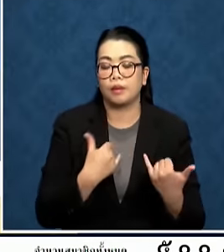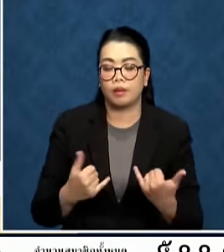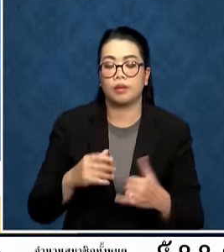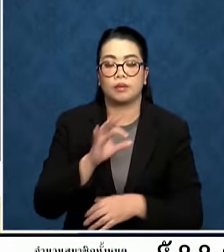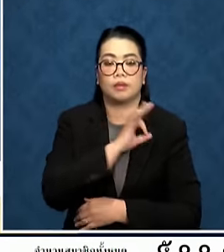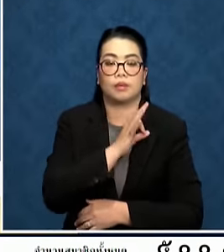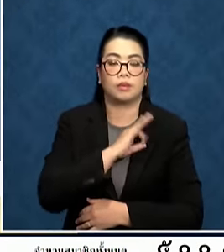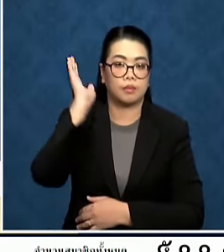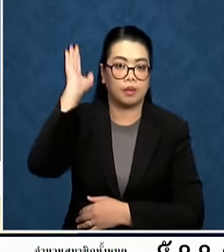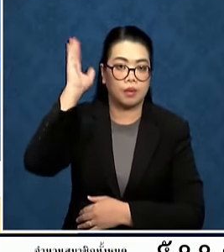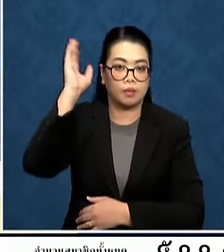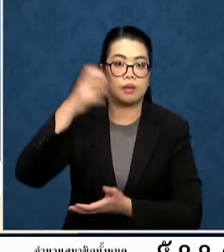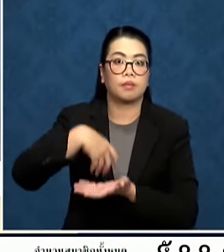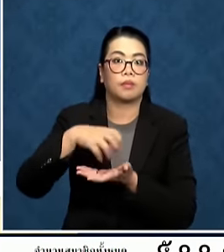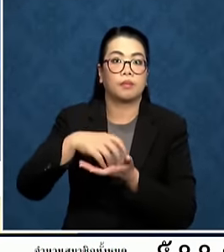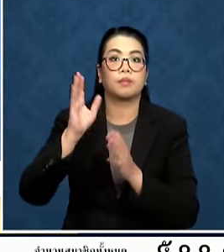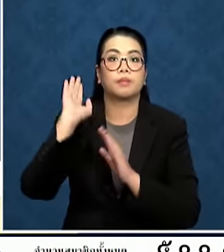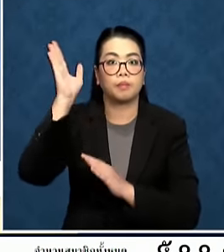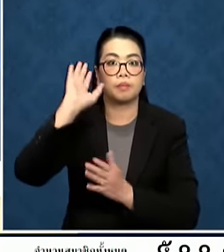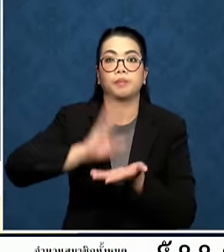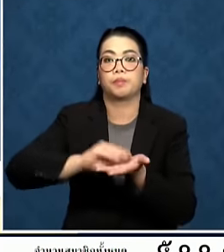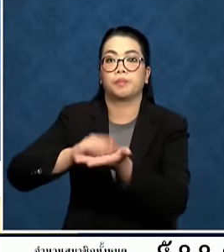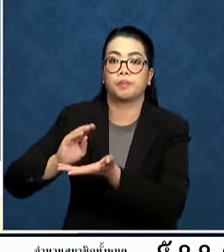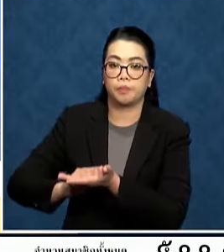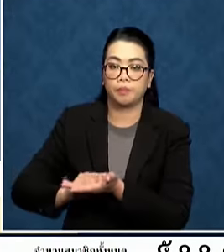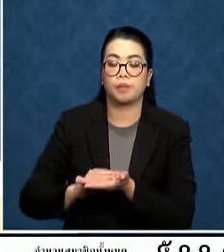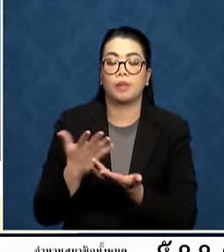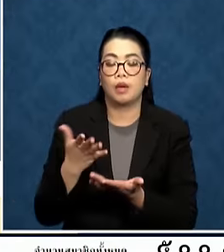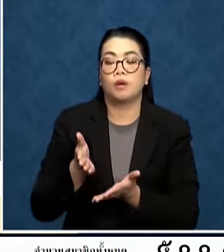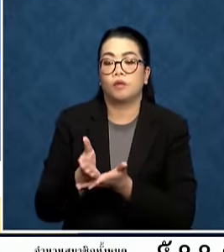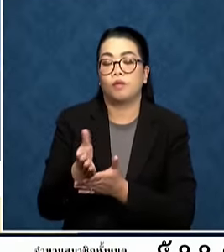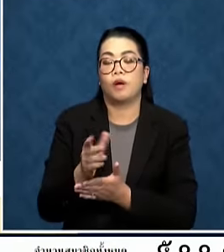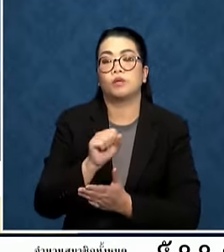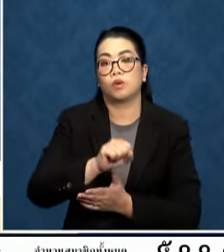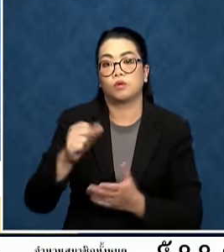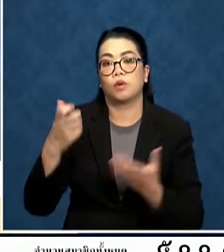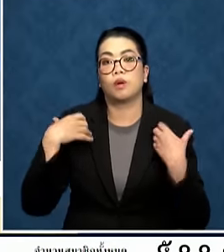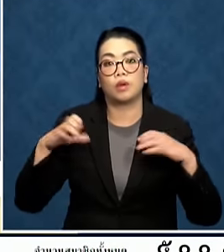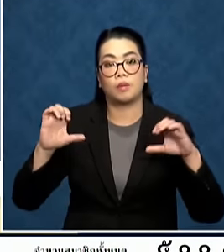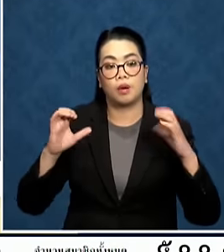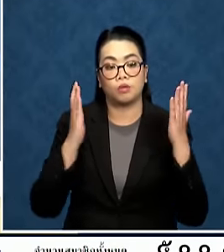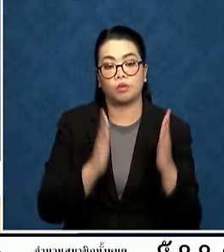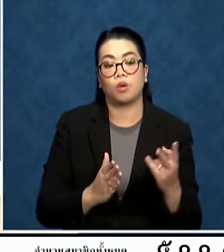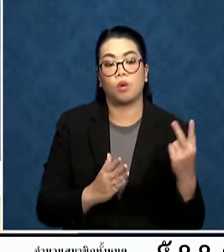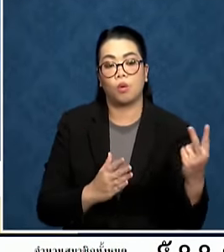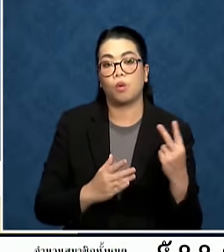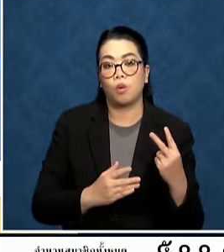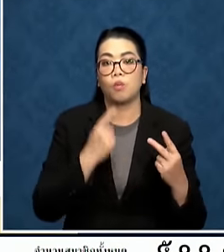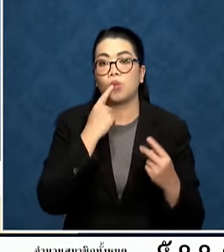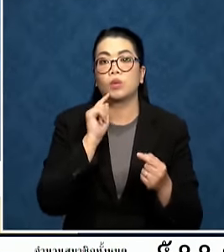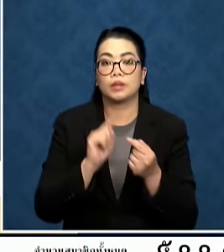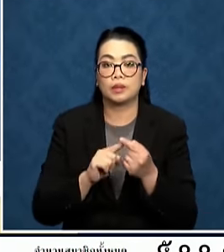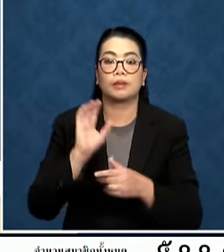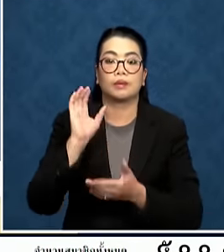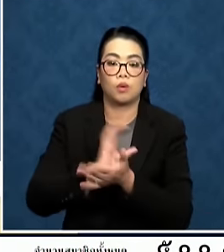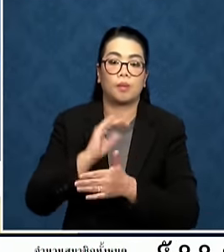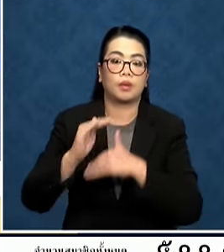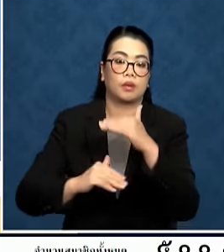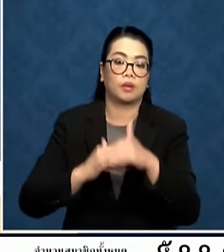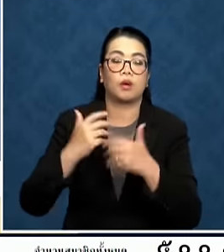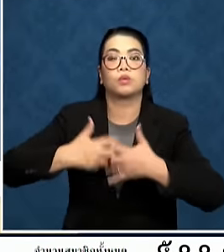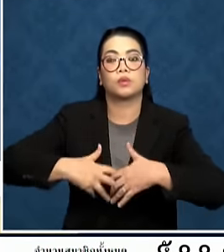เปิดการอภิปรายไว้และก็เป็นเรื่องน่ายินดีนะครับที่ส.สฝั่งรัฐบาลอย่างน้อย 2ท่านได้พูดถึงงบพัฒนาอุตสาหกรรมและ